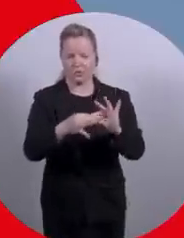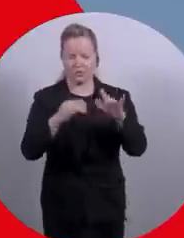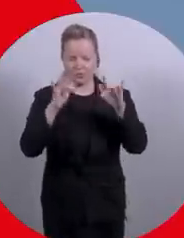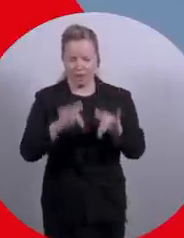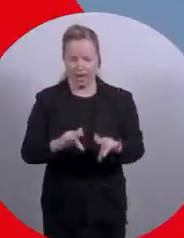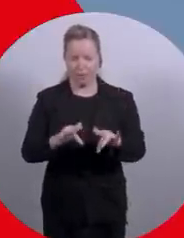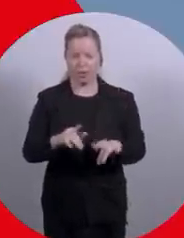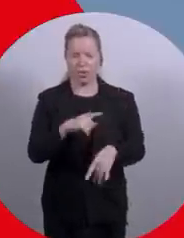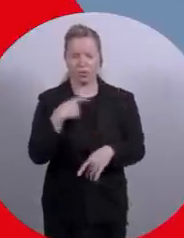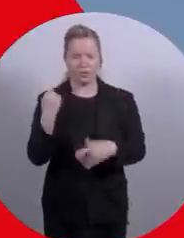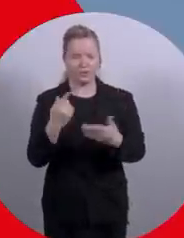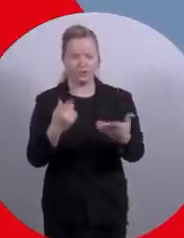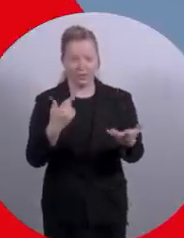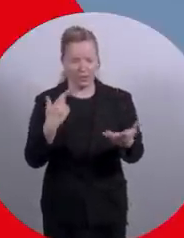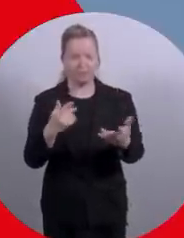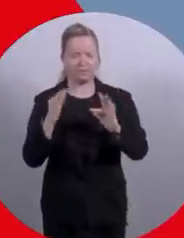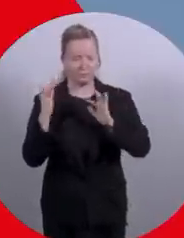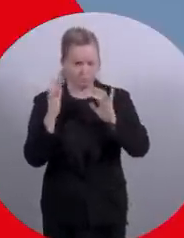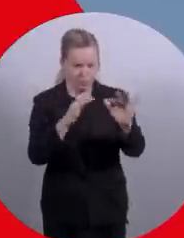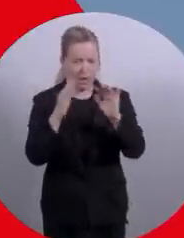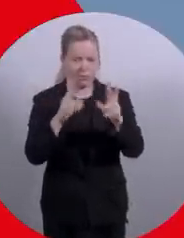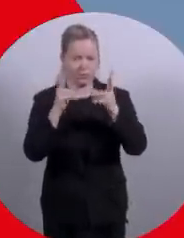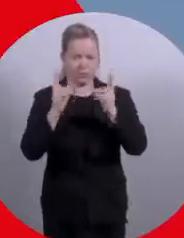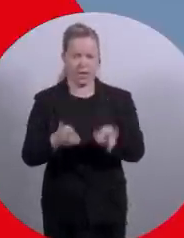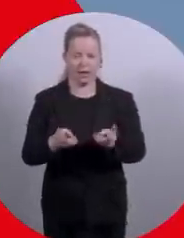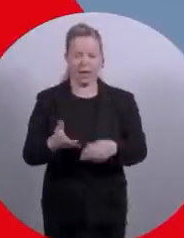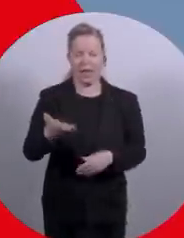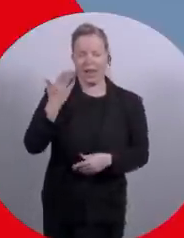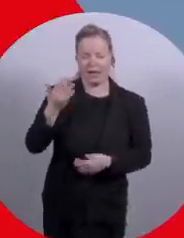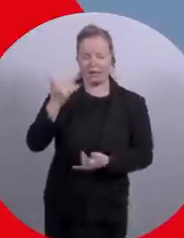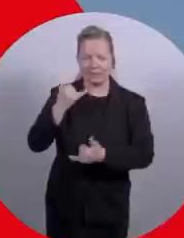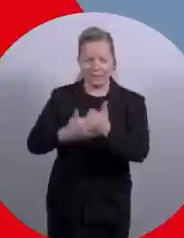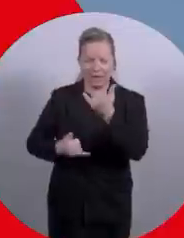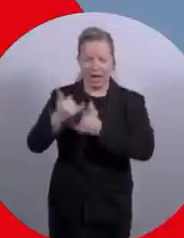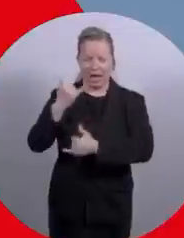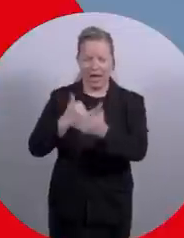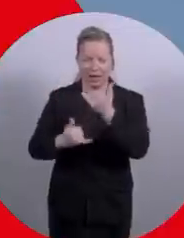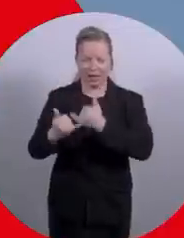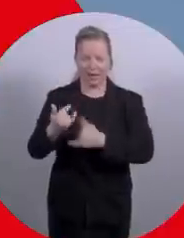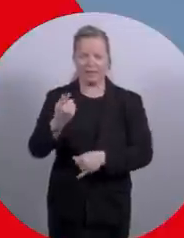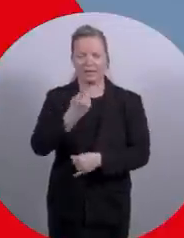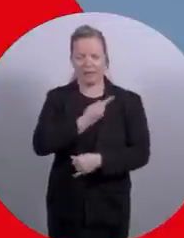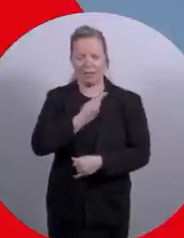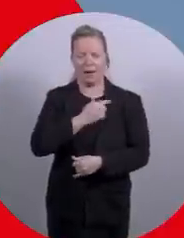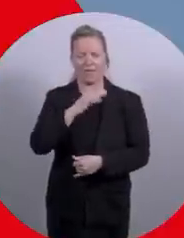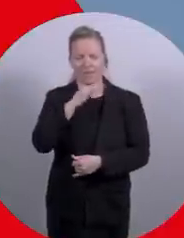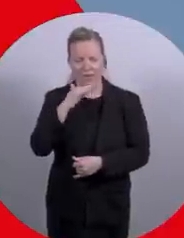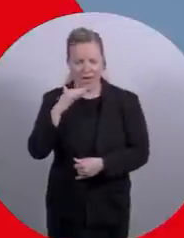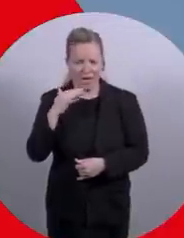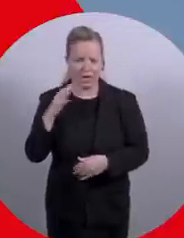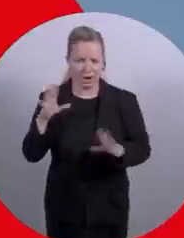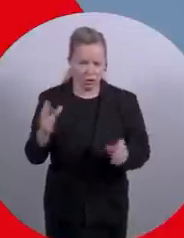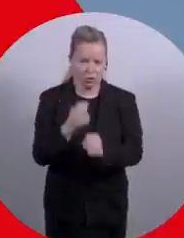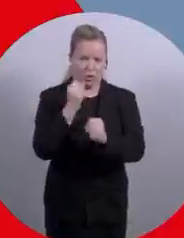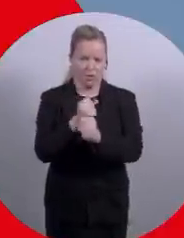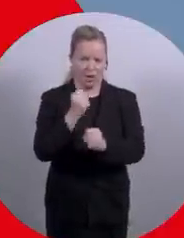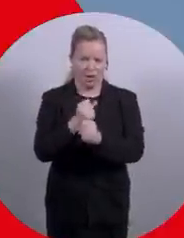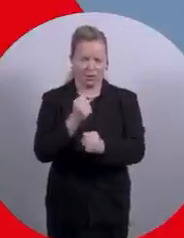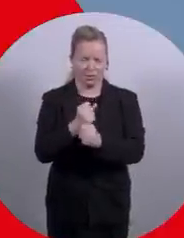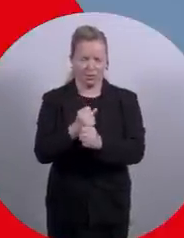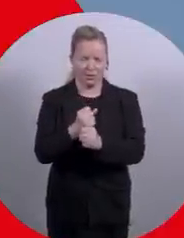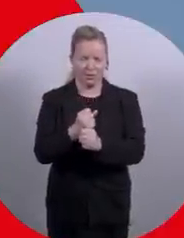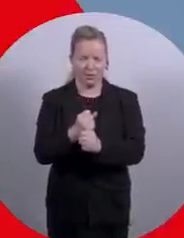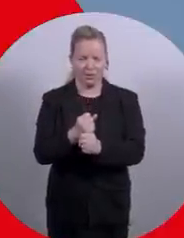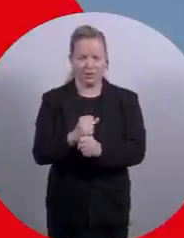daraus machen und wir haben in den letzten Jahren kann ich sagen vieles daraus gemacht denn es kommt nicht nur